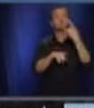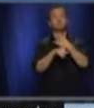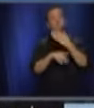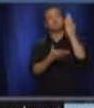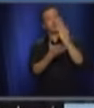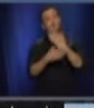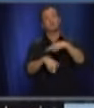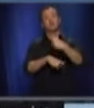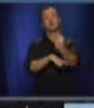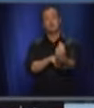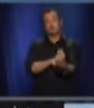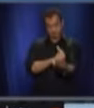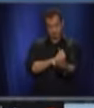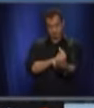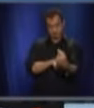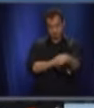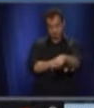avons décidé